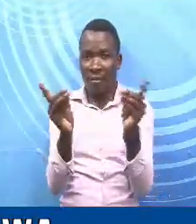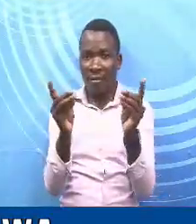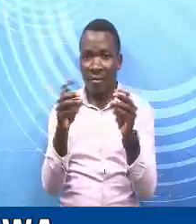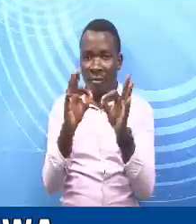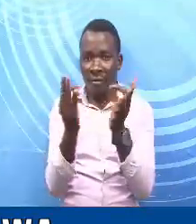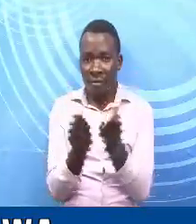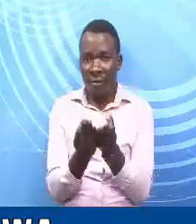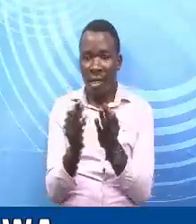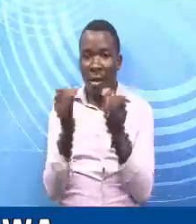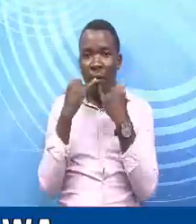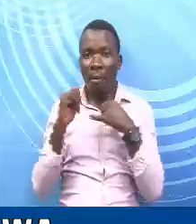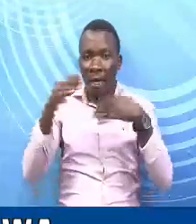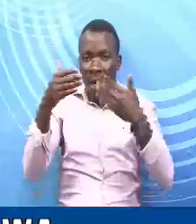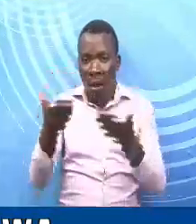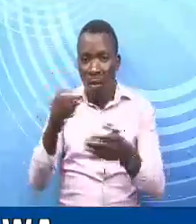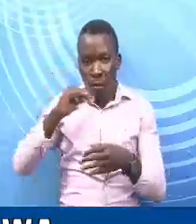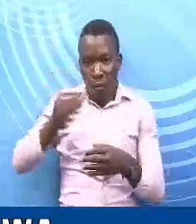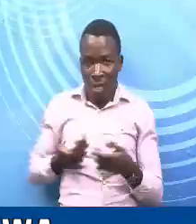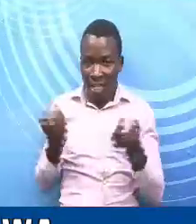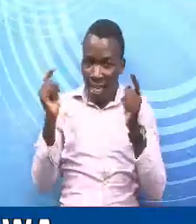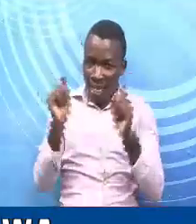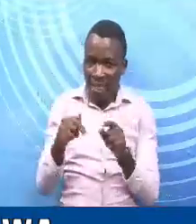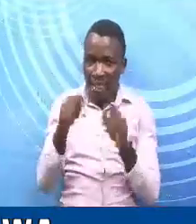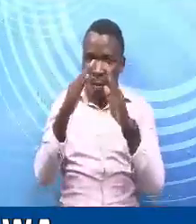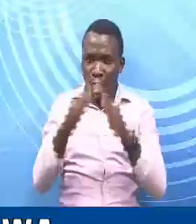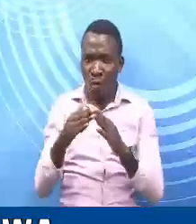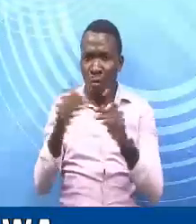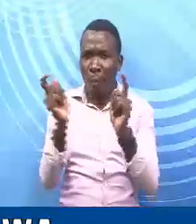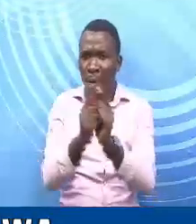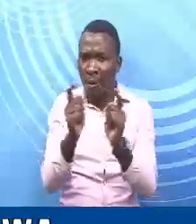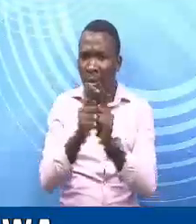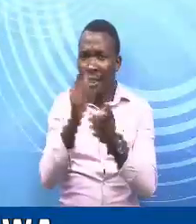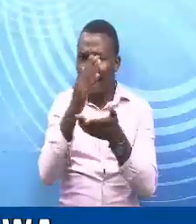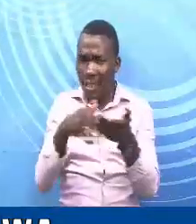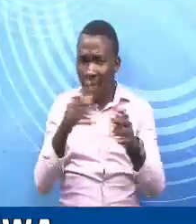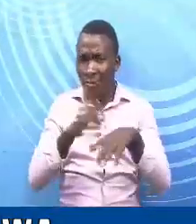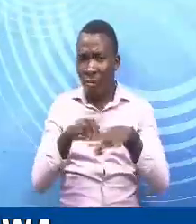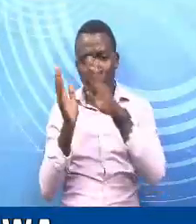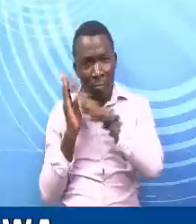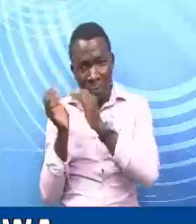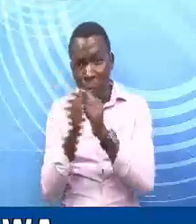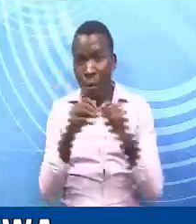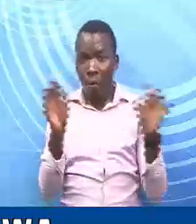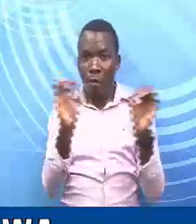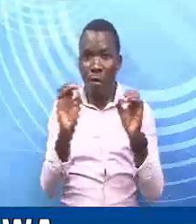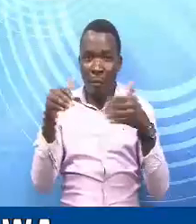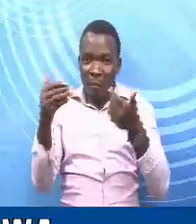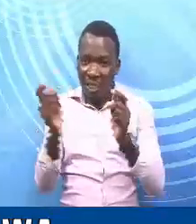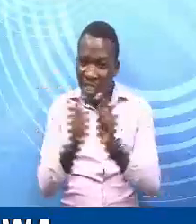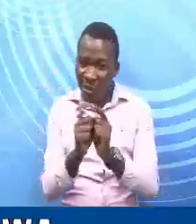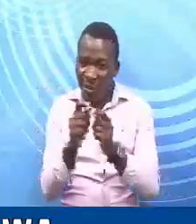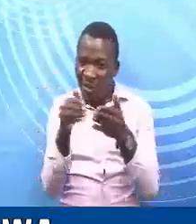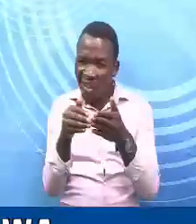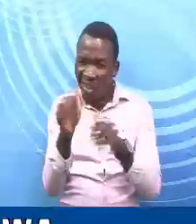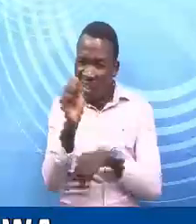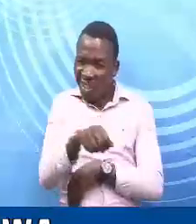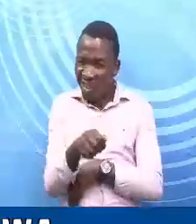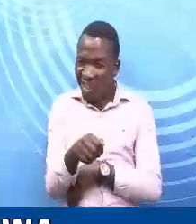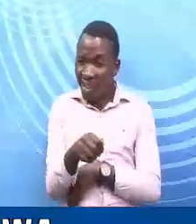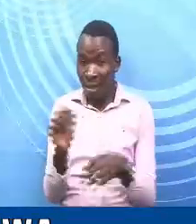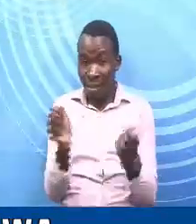kuntu yaza mu nzu akagutonganya ukara hari nige mutanararana yarara yagututse ukaryamana nawe